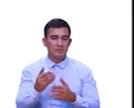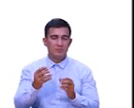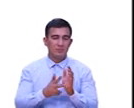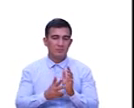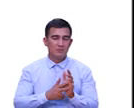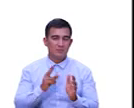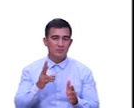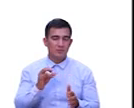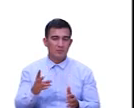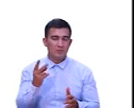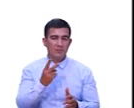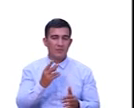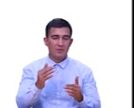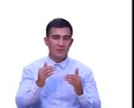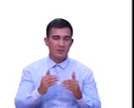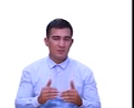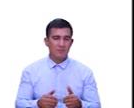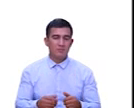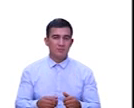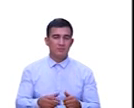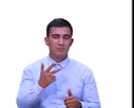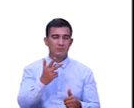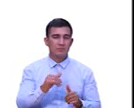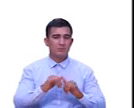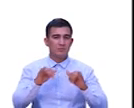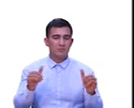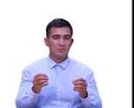-2 ko'paytirilgan 10^-8 kulonga, ikkinchisining zaryadi esa